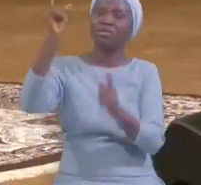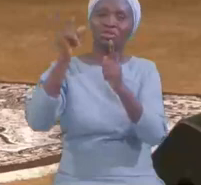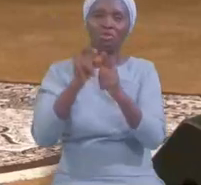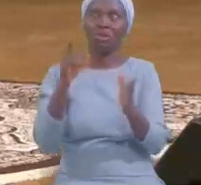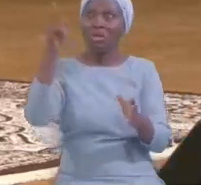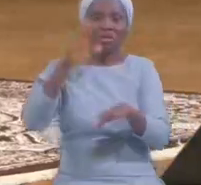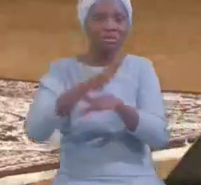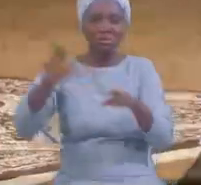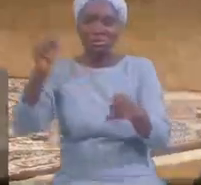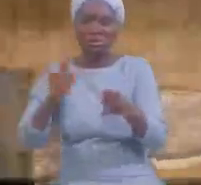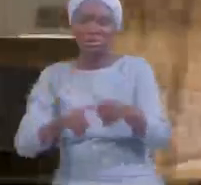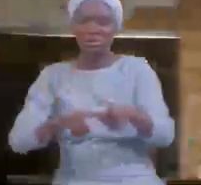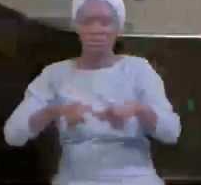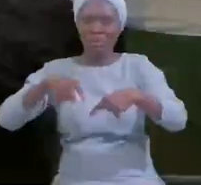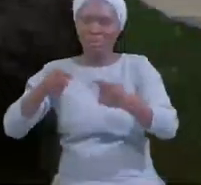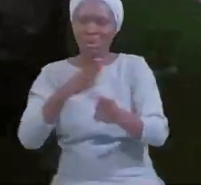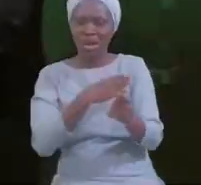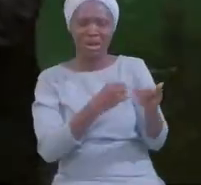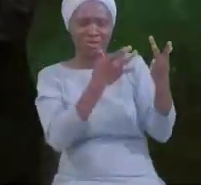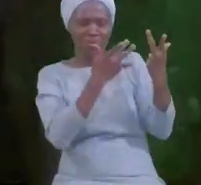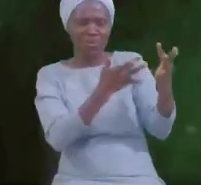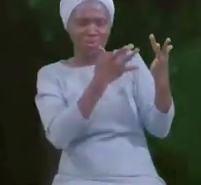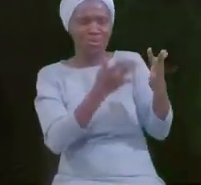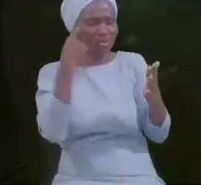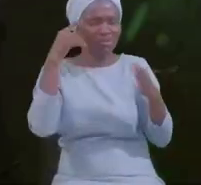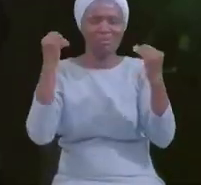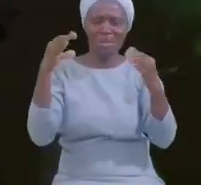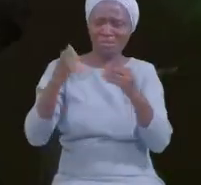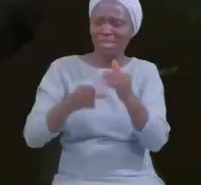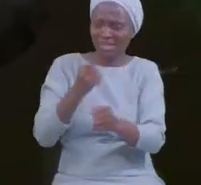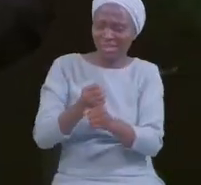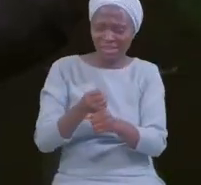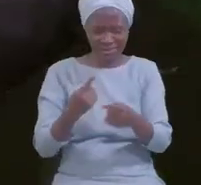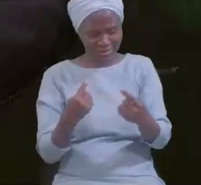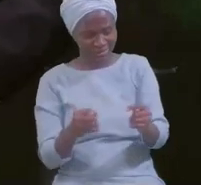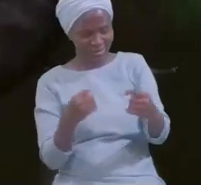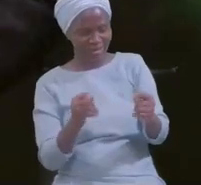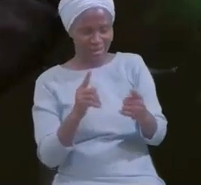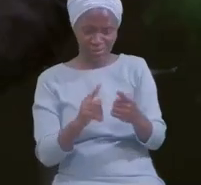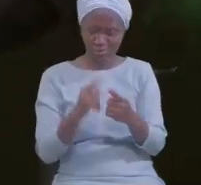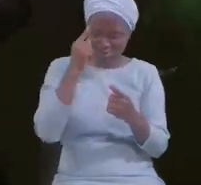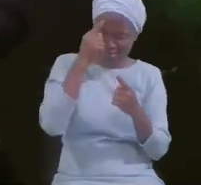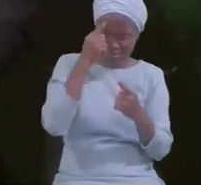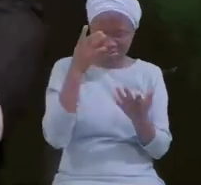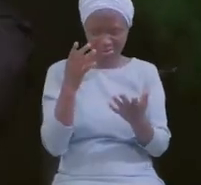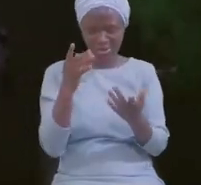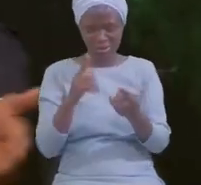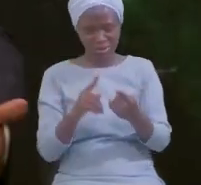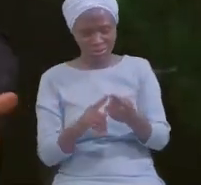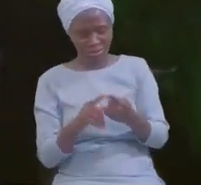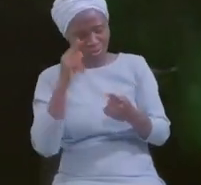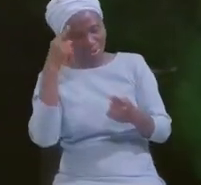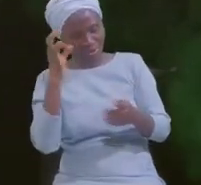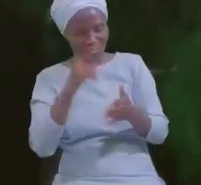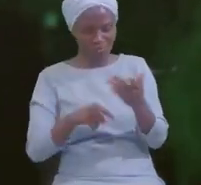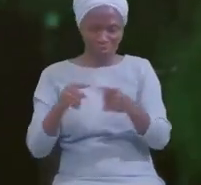à dépenser des milliers d'années en essayant de faire quelque chose comme